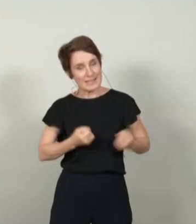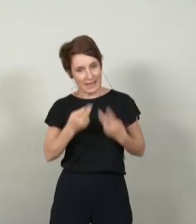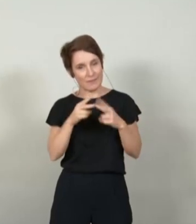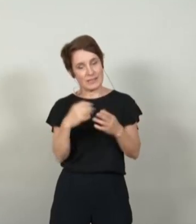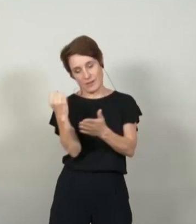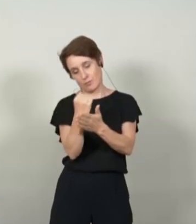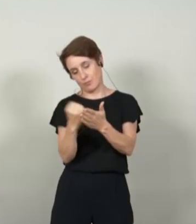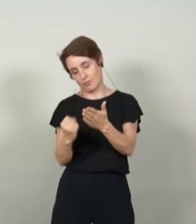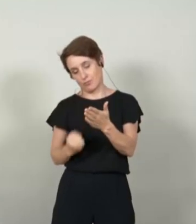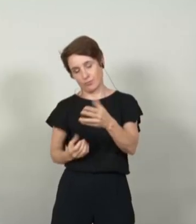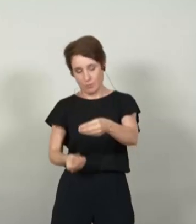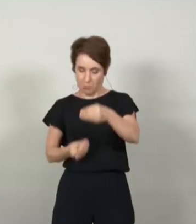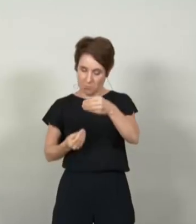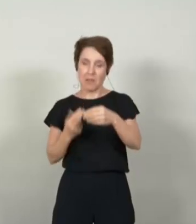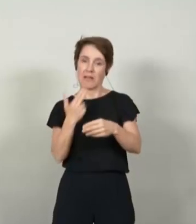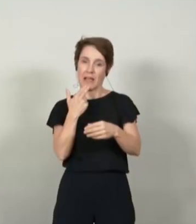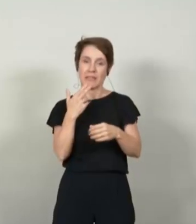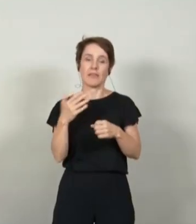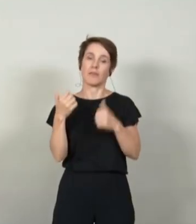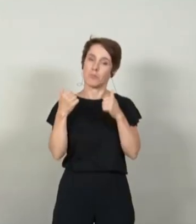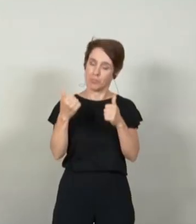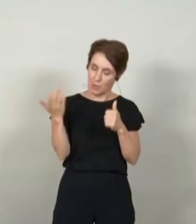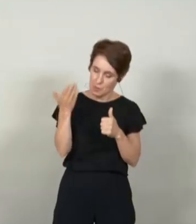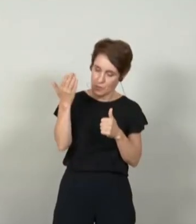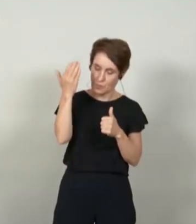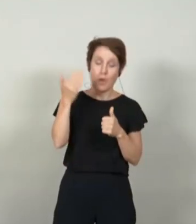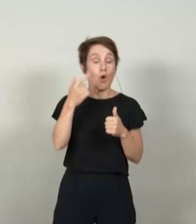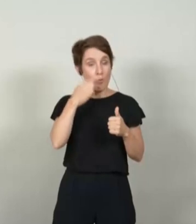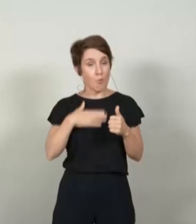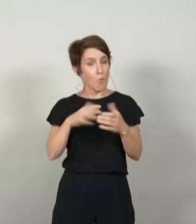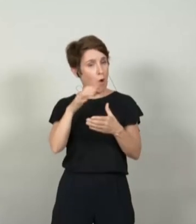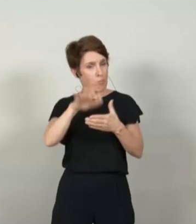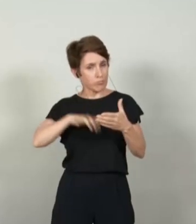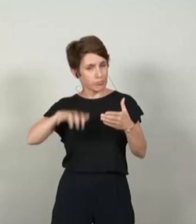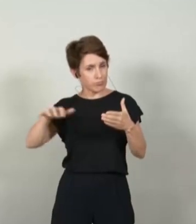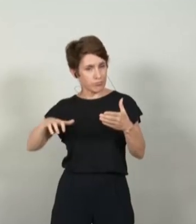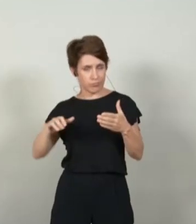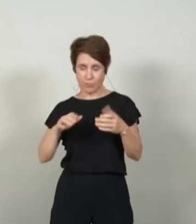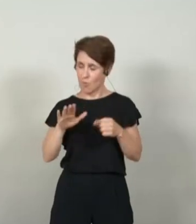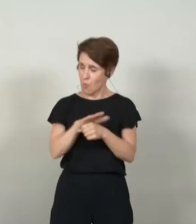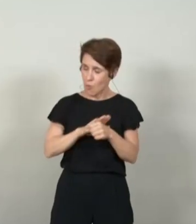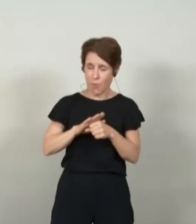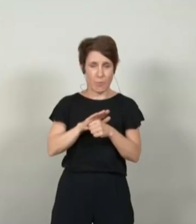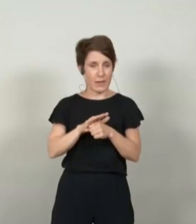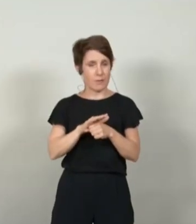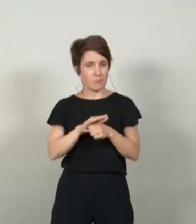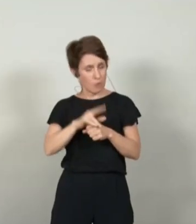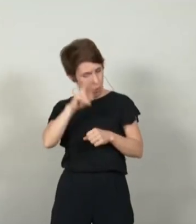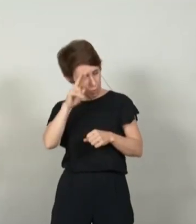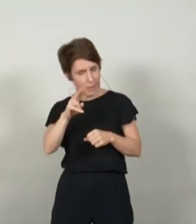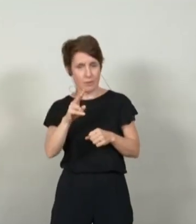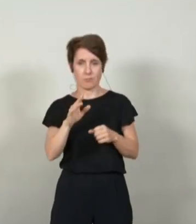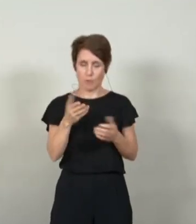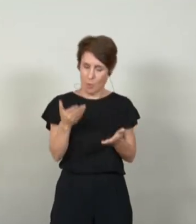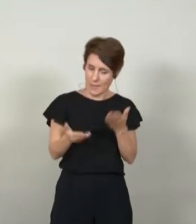a devant nous un rapport qui est complet sincère et équilibré ou sont mis en avant certes les points forts de l'année capital verte